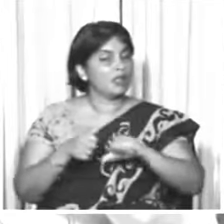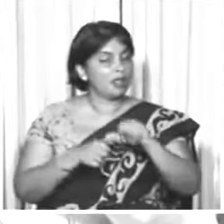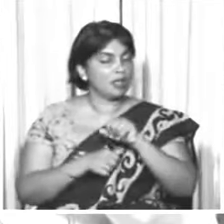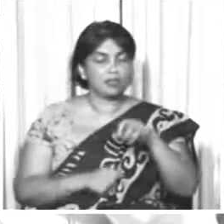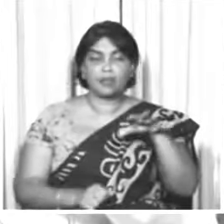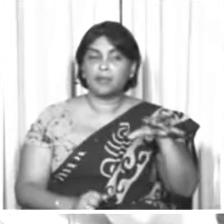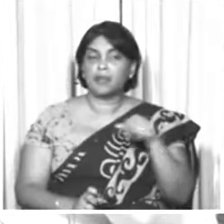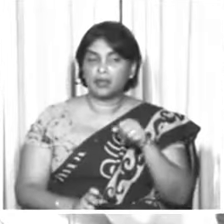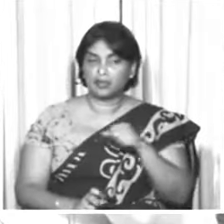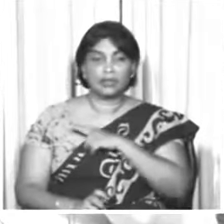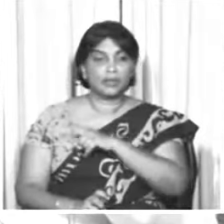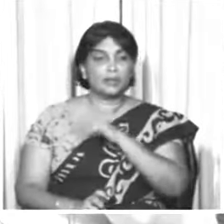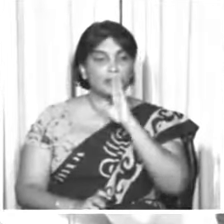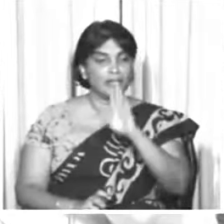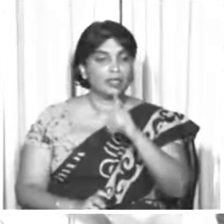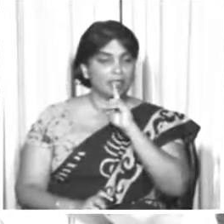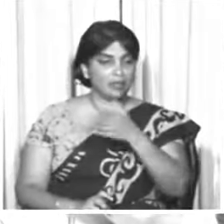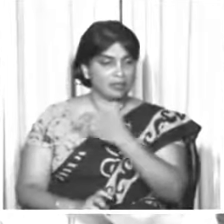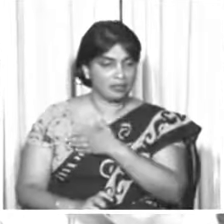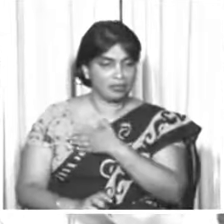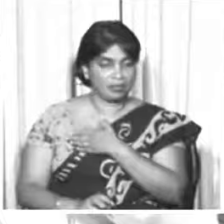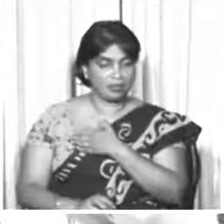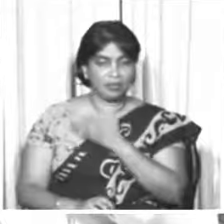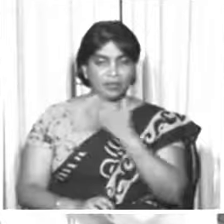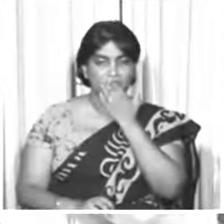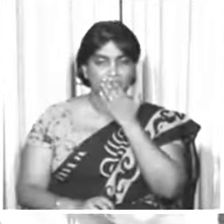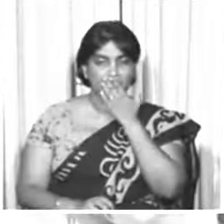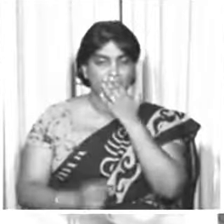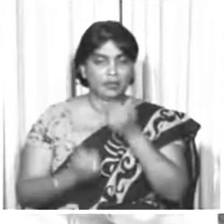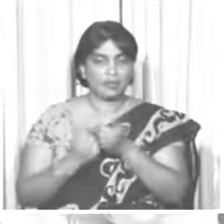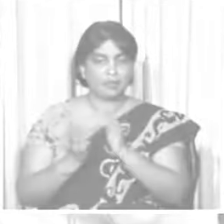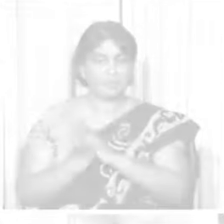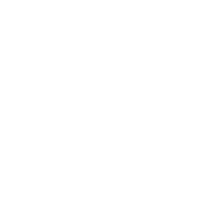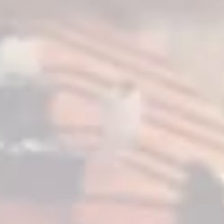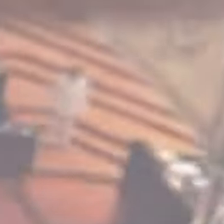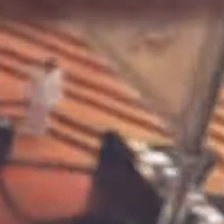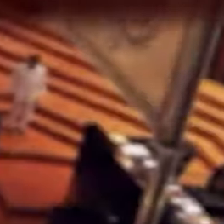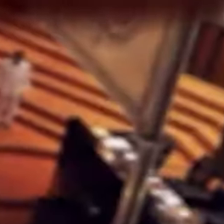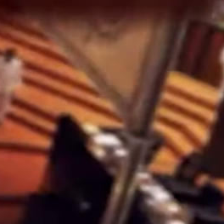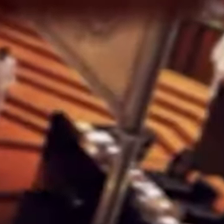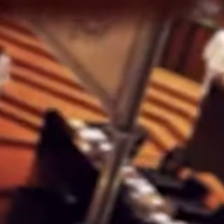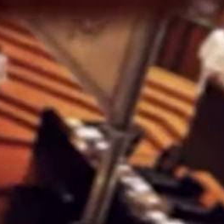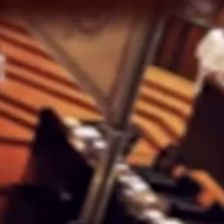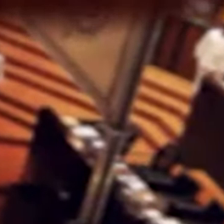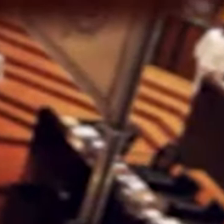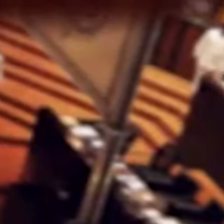පාවිච්චි කරනවා මෙයා කියන්නේ Tamange visa katidu waladi